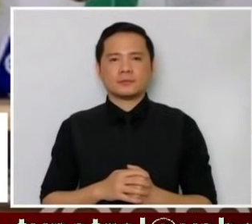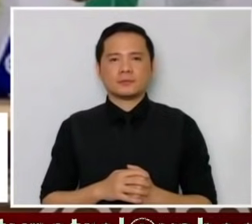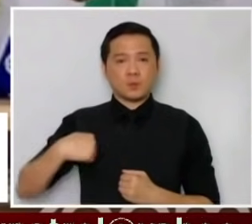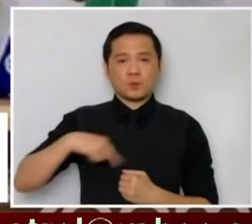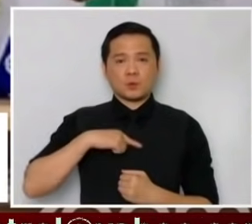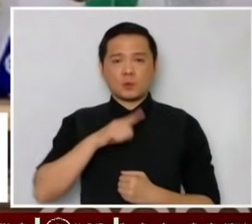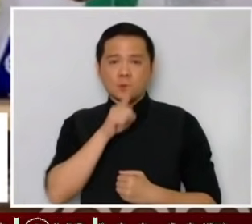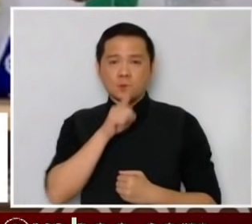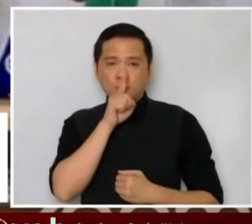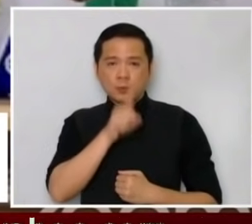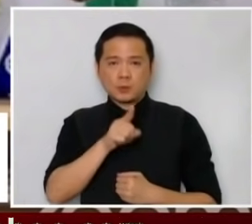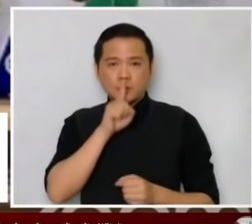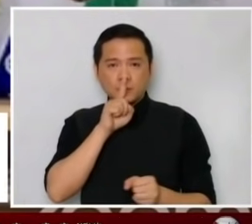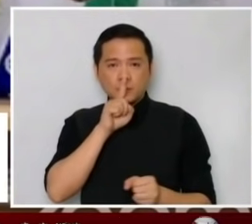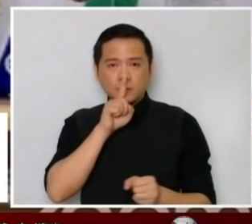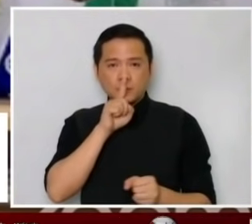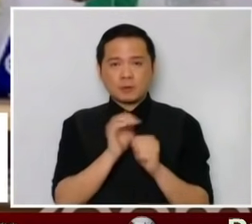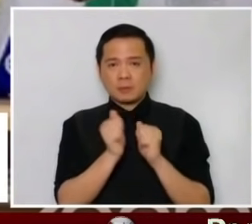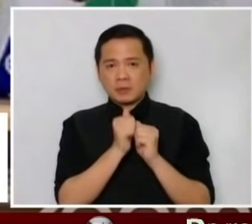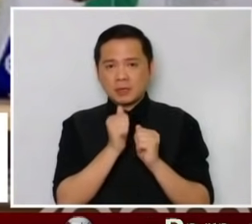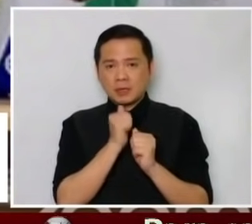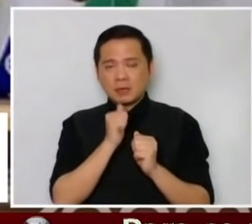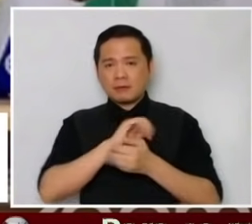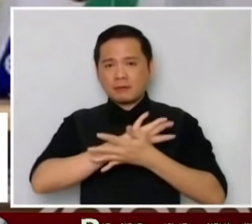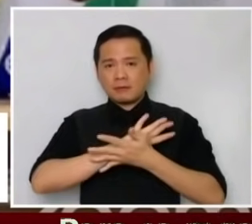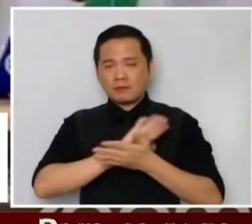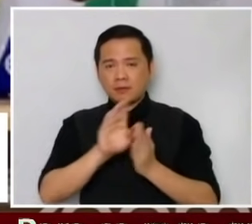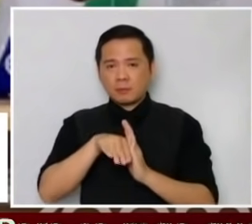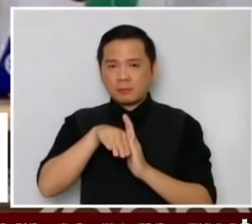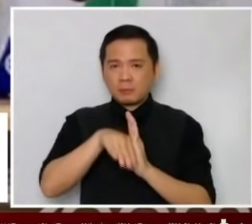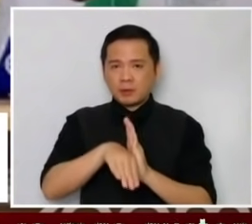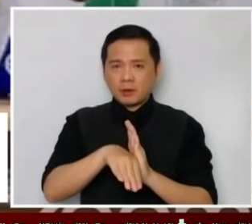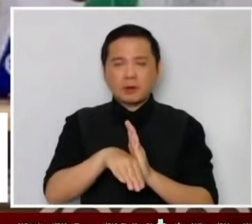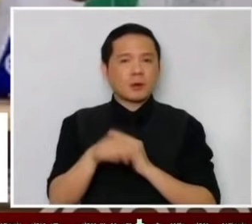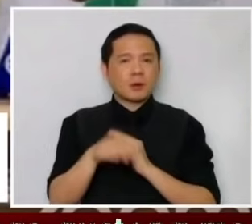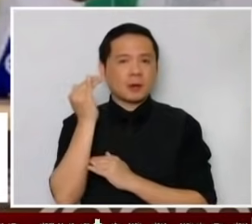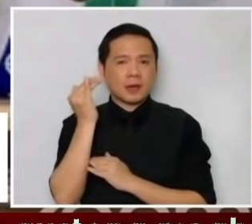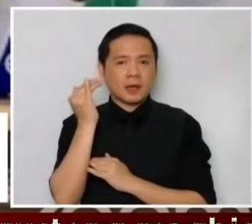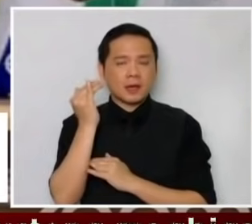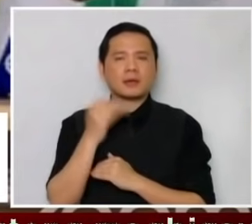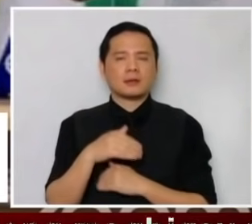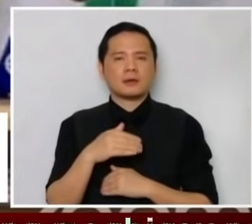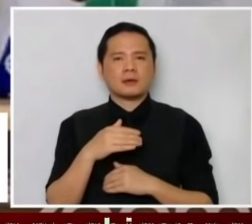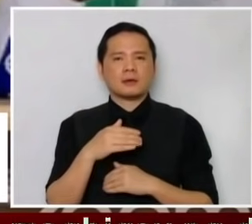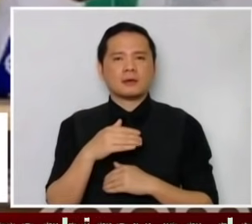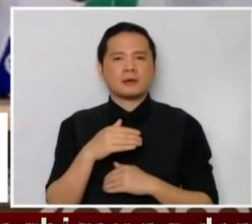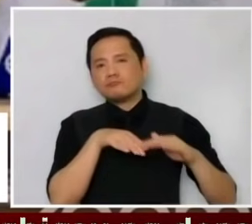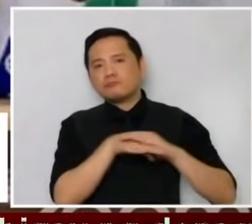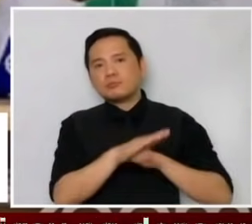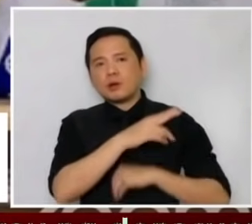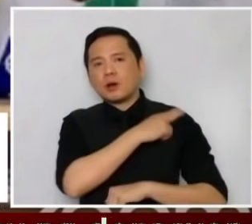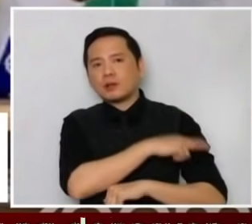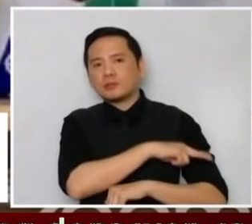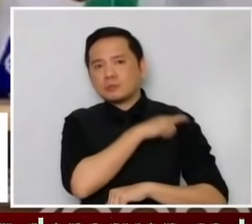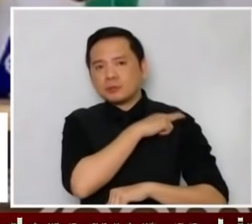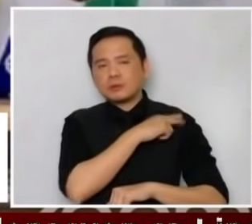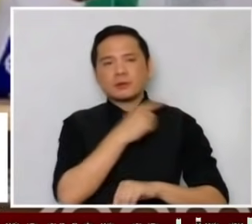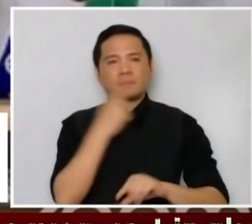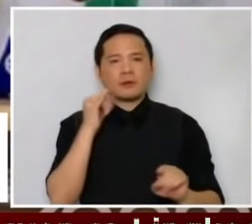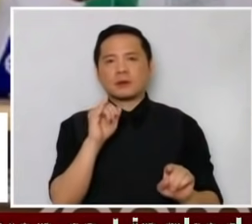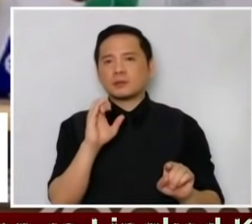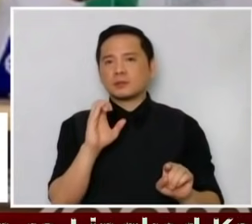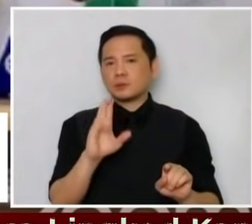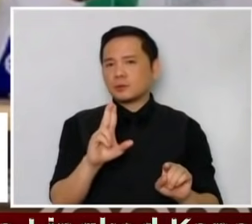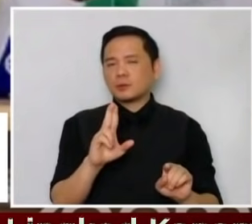the cases are really going down, validated, because our admissions in our hospitals are also slowly going down.